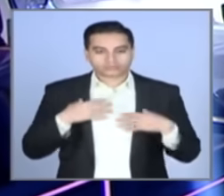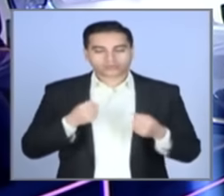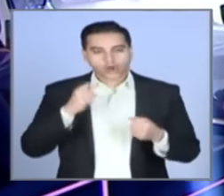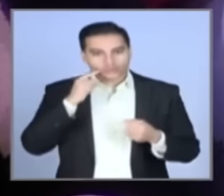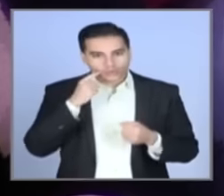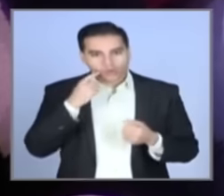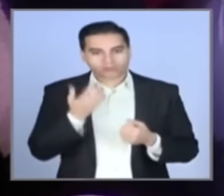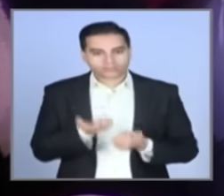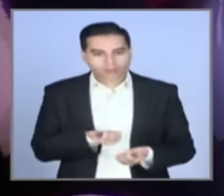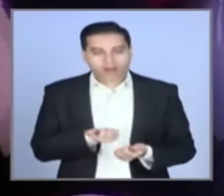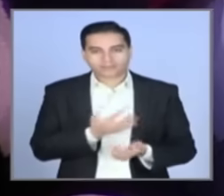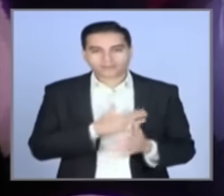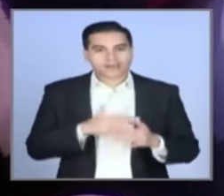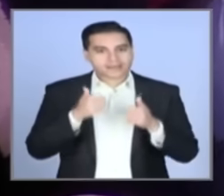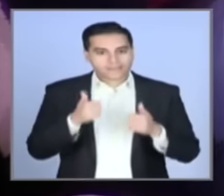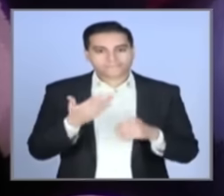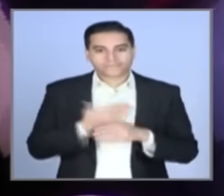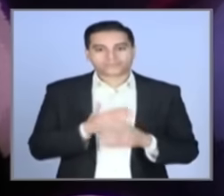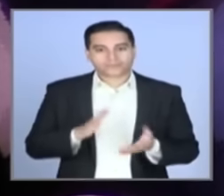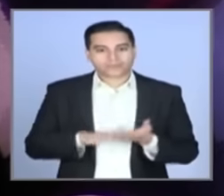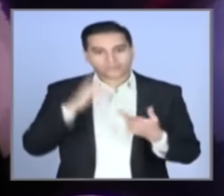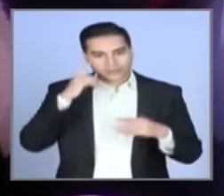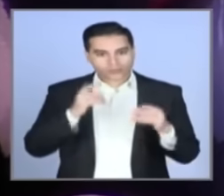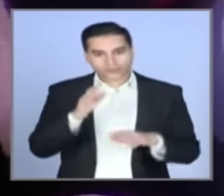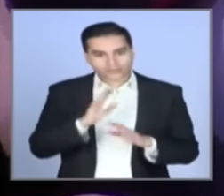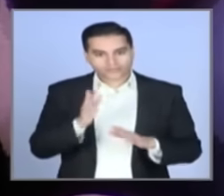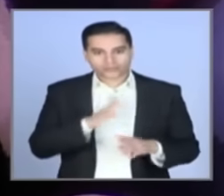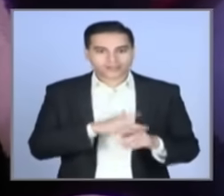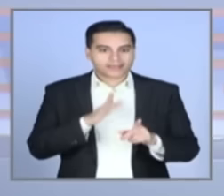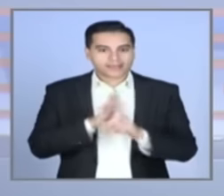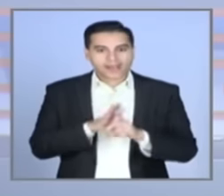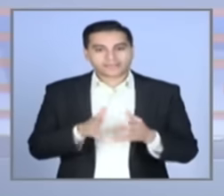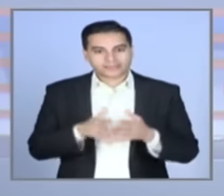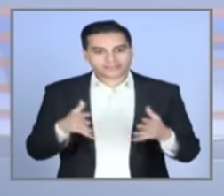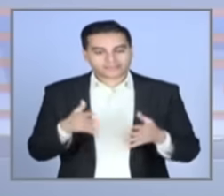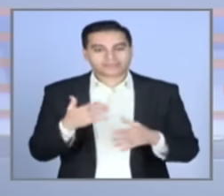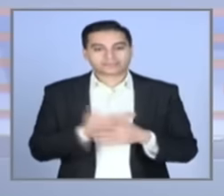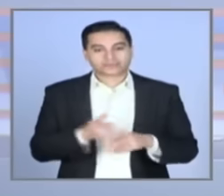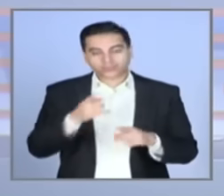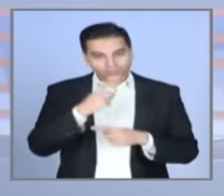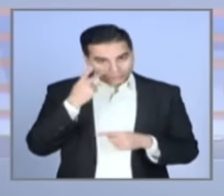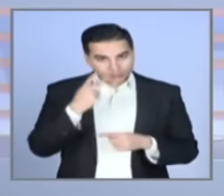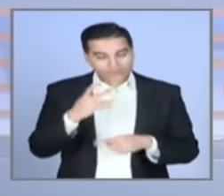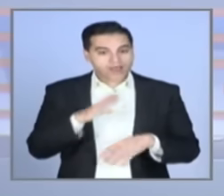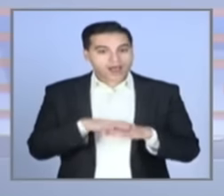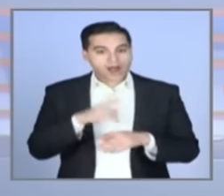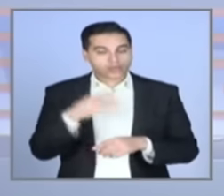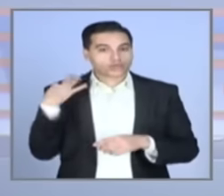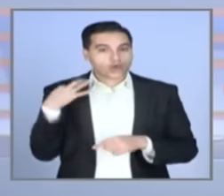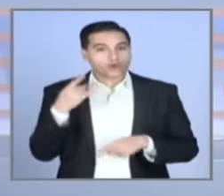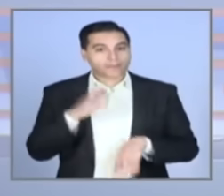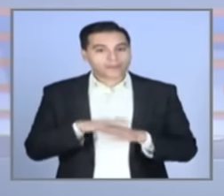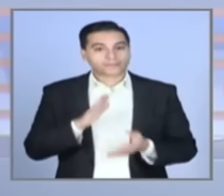سكر، بنحاول ان احنا نخفف عنهم برضو التوتر شوية. احنا معانا دعم نفسي. من وجهة نظرك التجربة